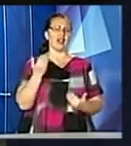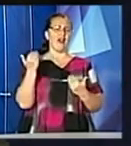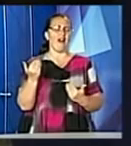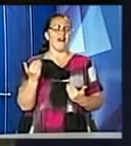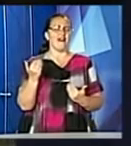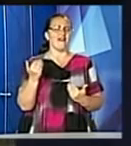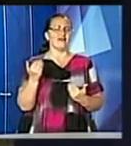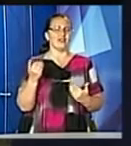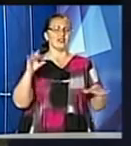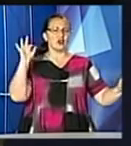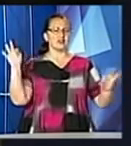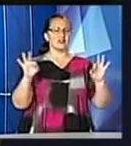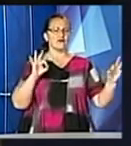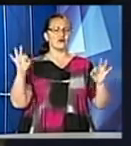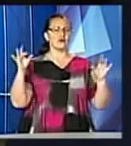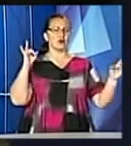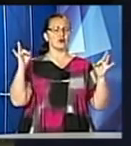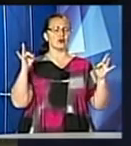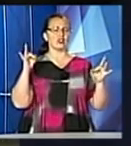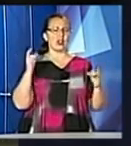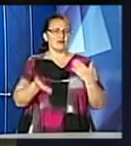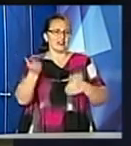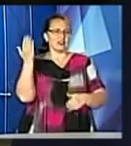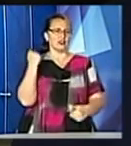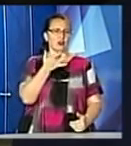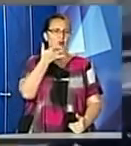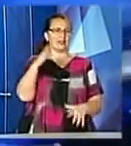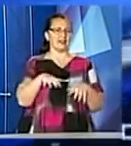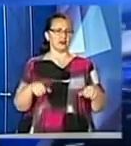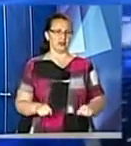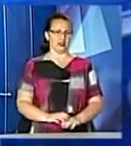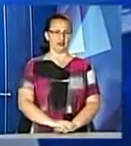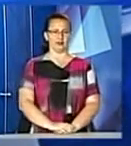до самого початку радянської влади.